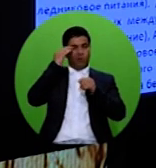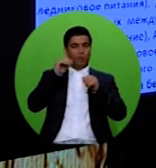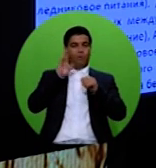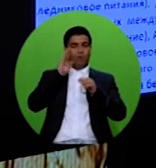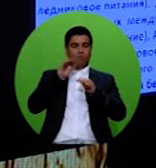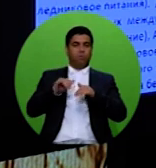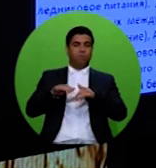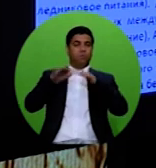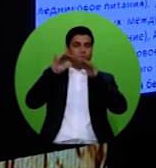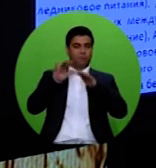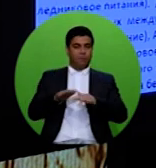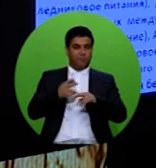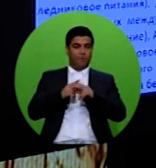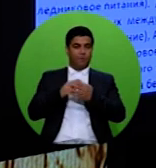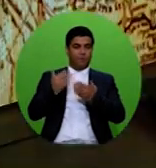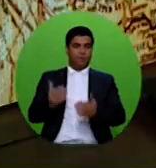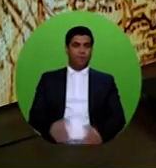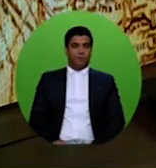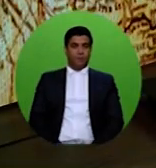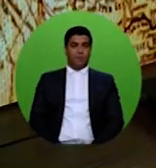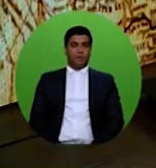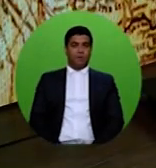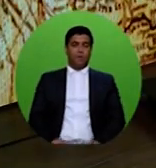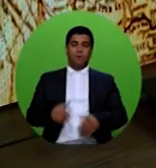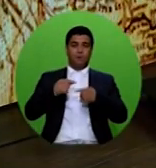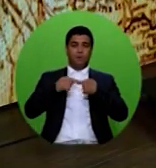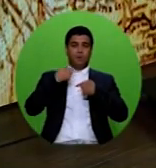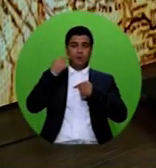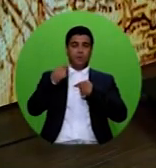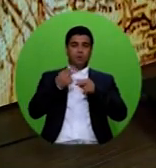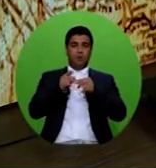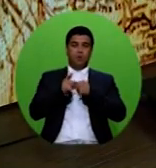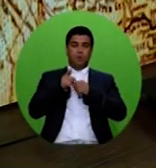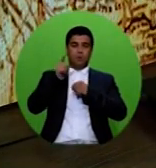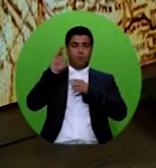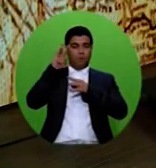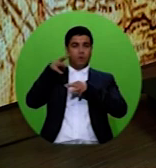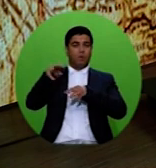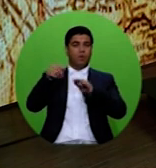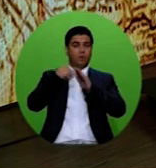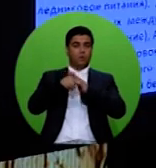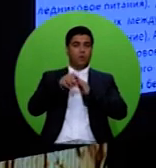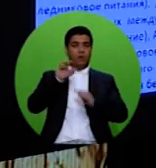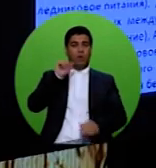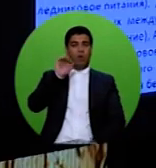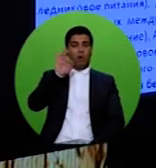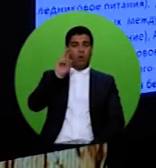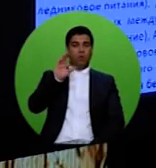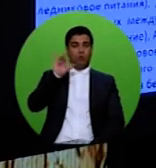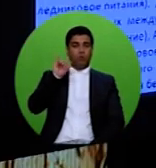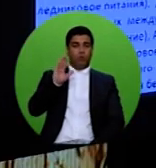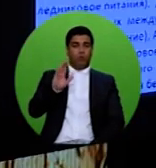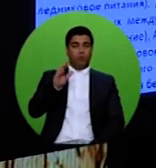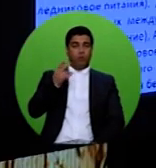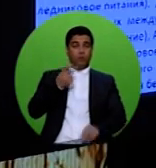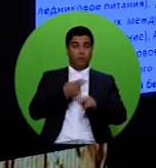талыми водами снега и ледников. Следующая по длине река – это река Аксу,